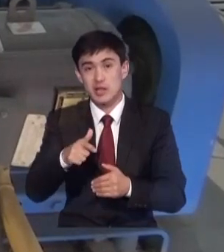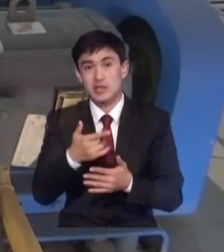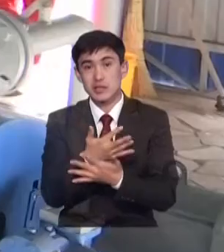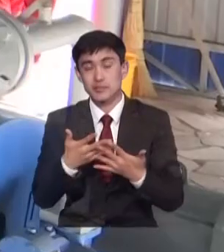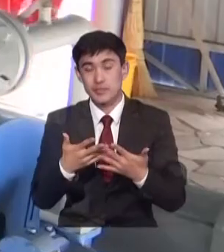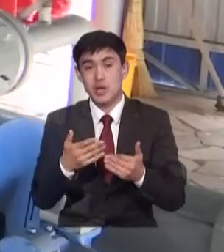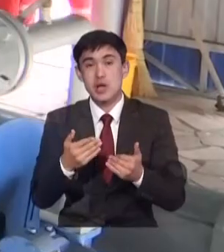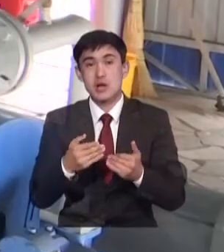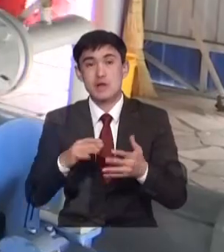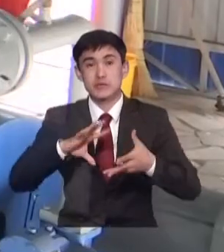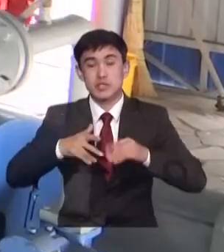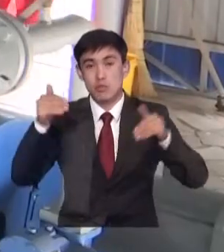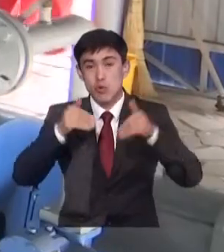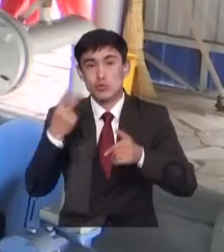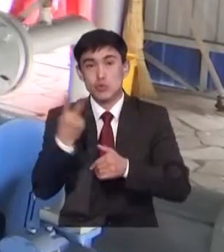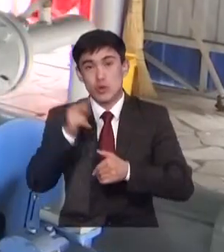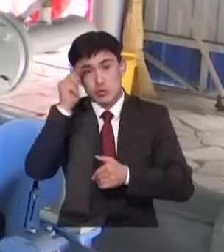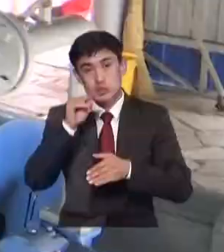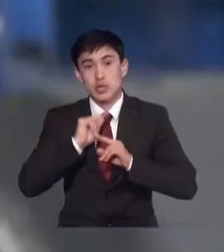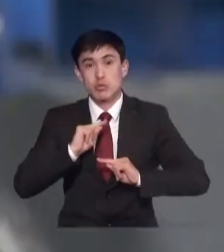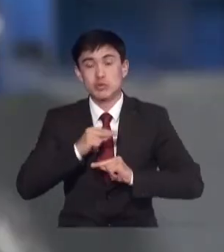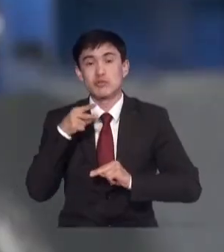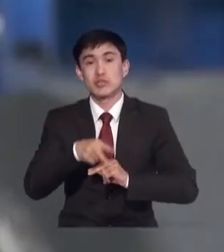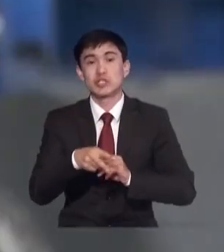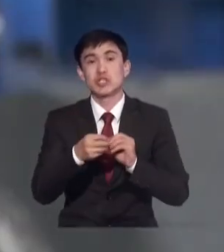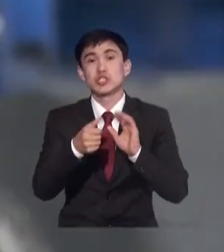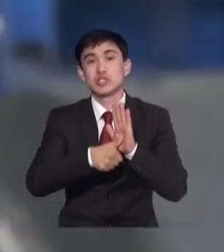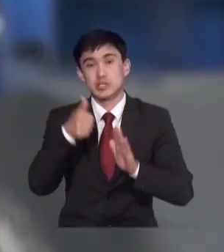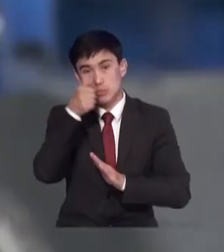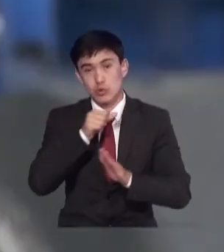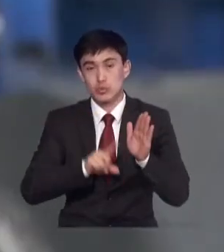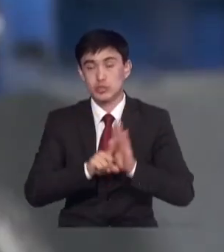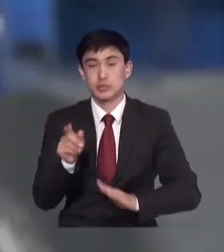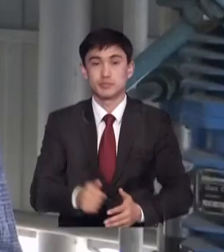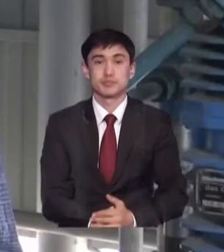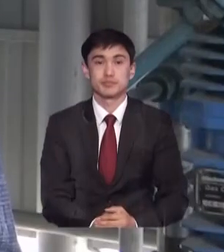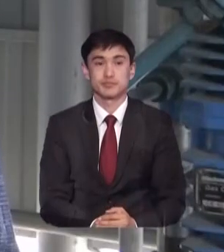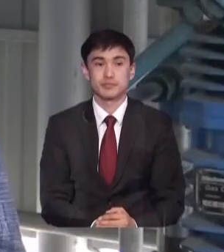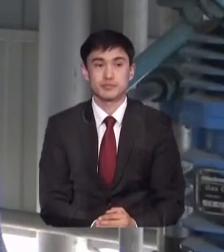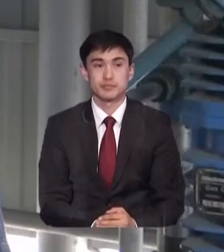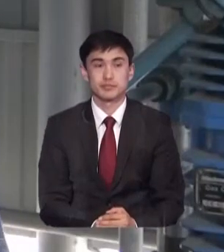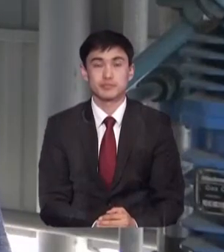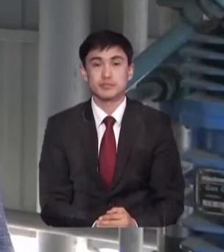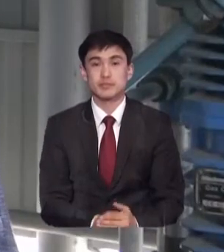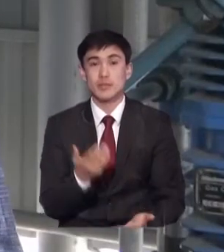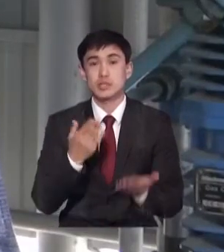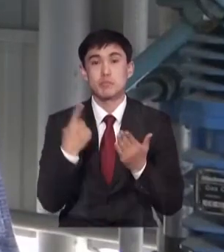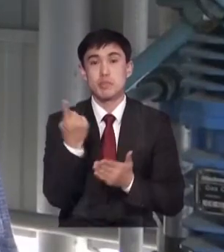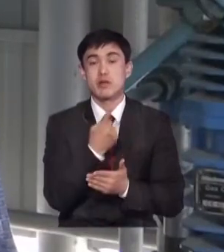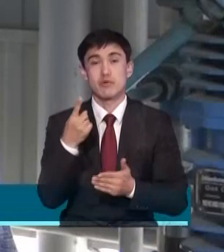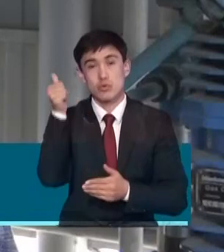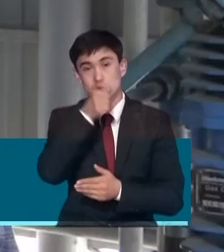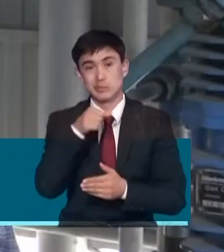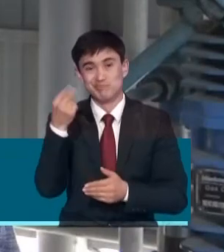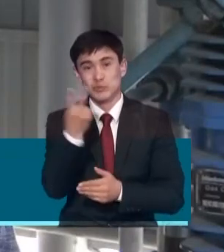Талдыкурганский индустриальный колледж по дуальному обучению работает с 2016 года. Если первые годы по дуальному обучению